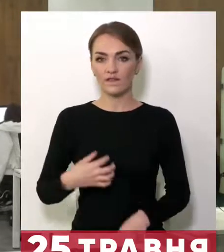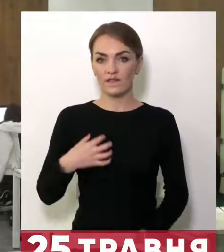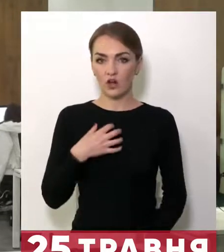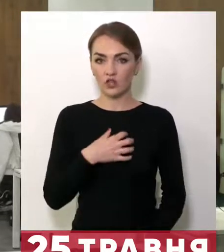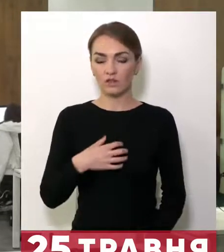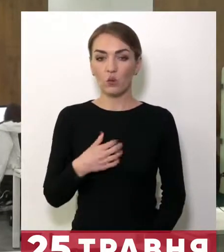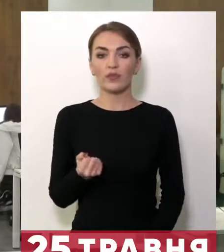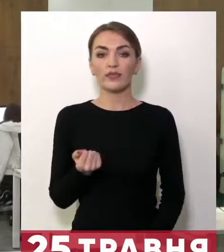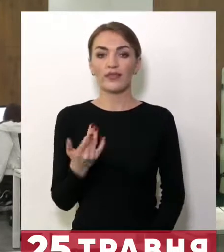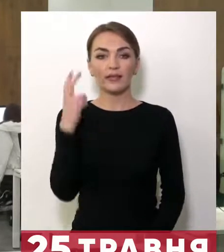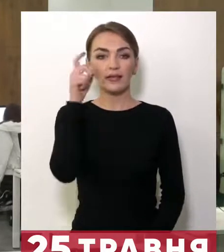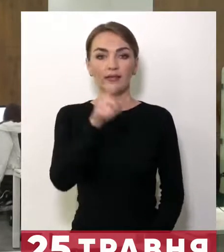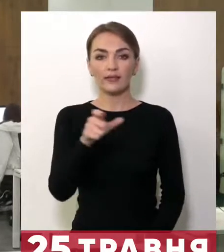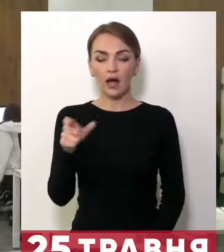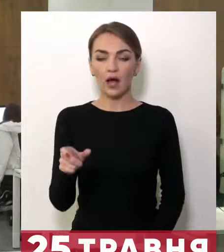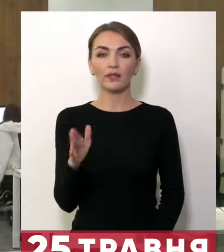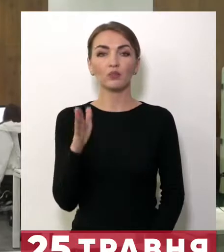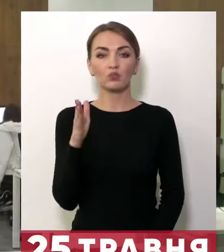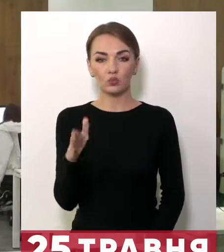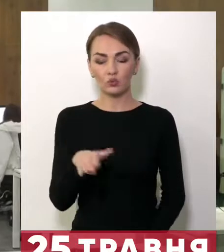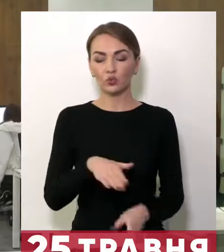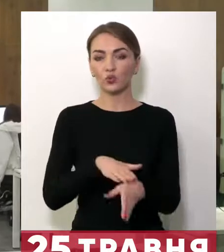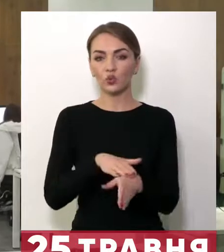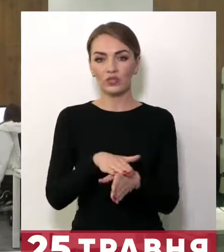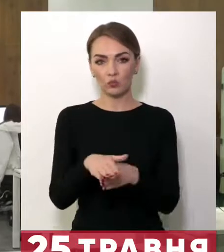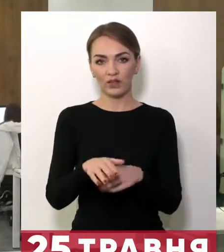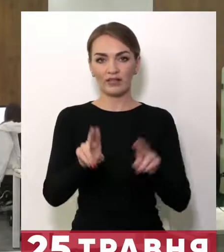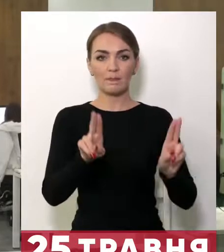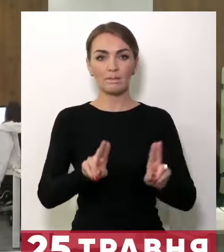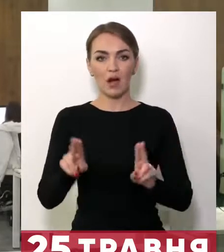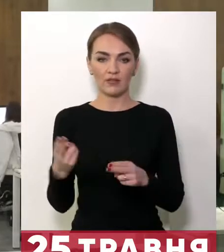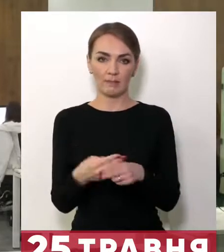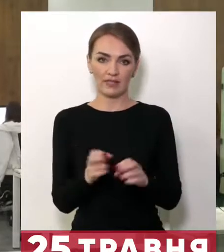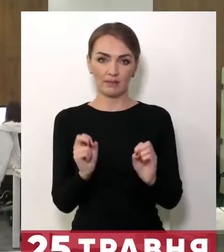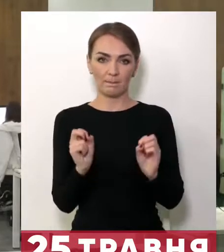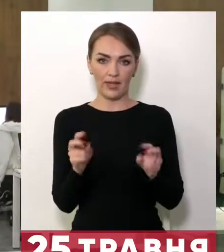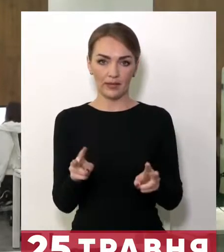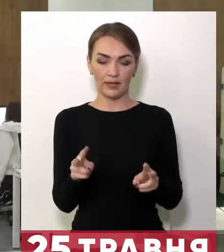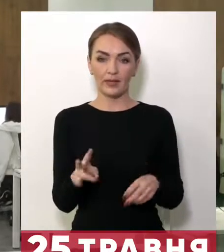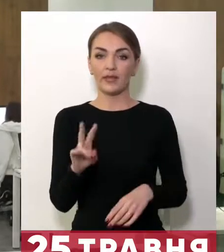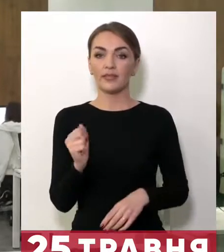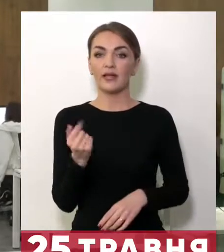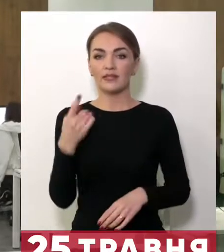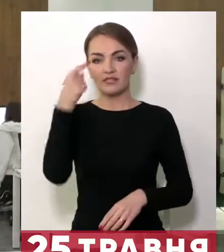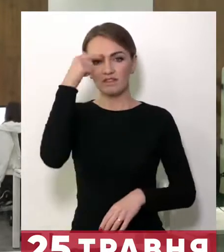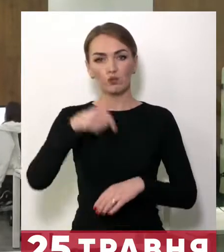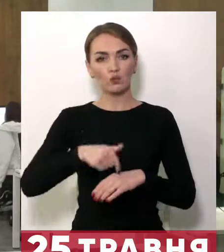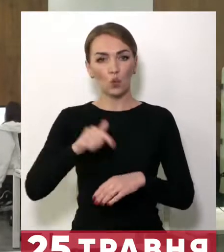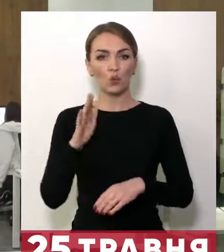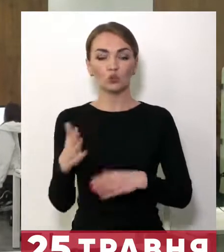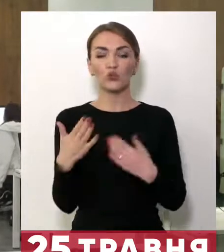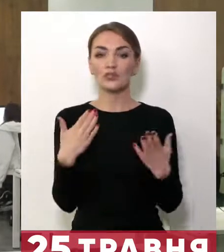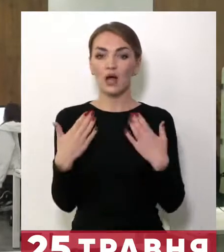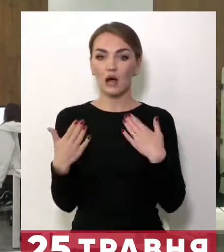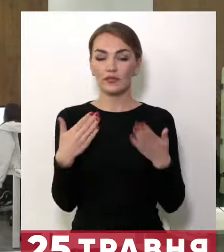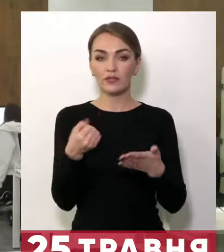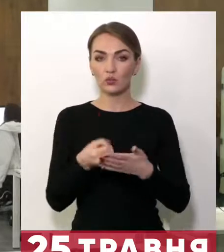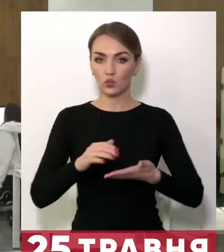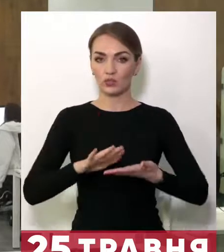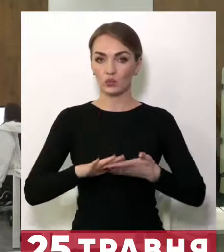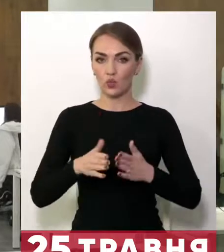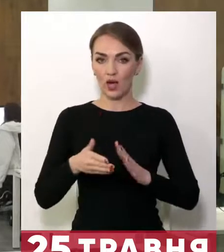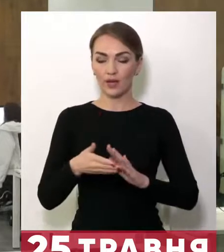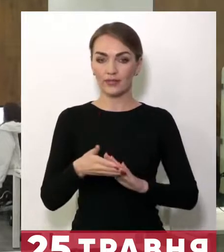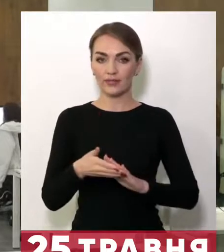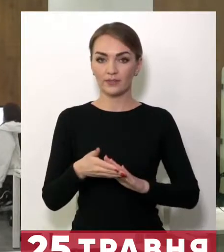наскільки кияни будуть дотримуватись правил безпеки. Наскільки свідомо будуть ставитись до